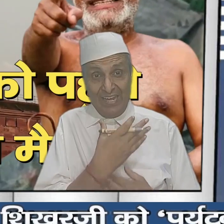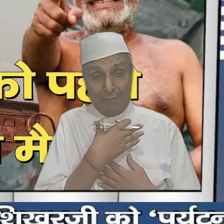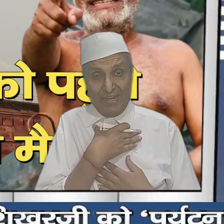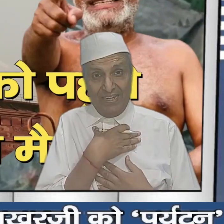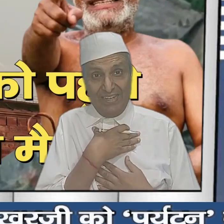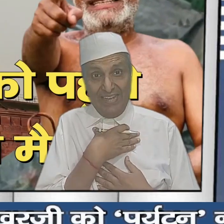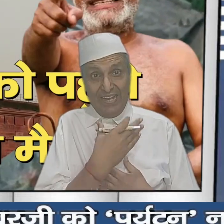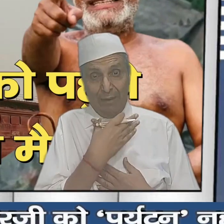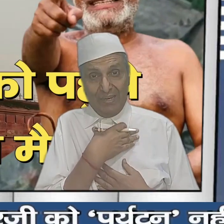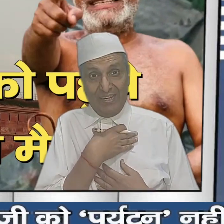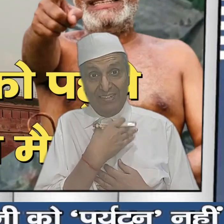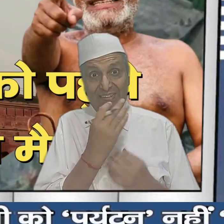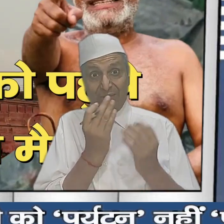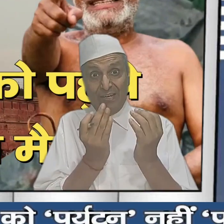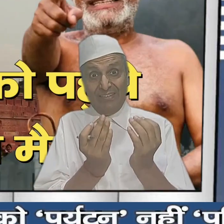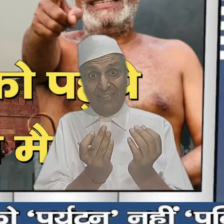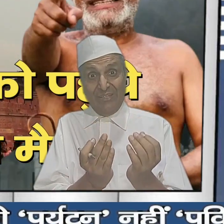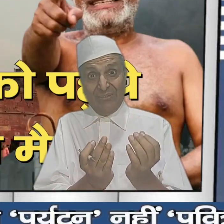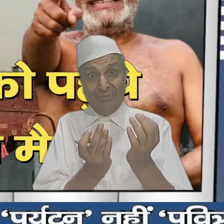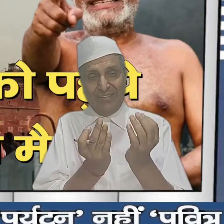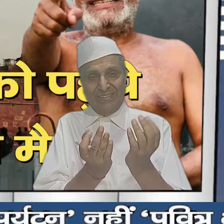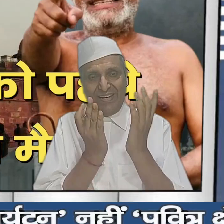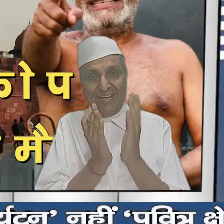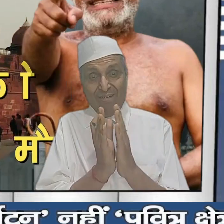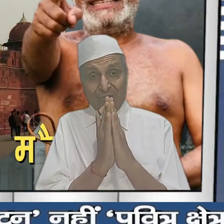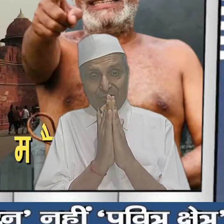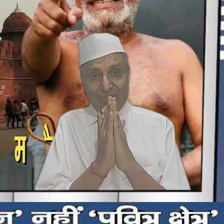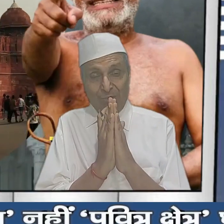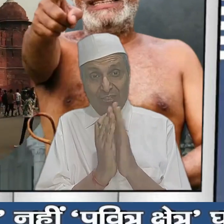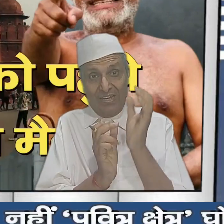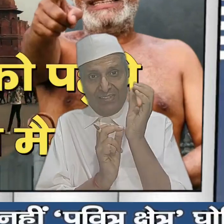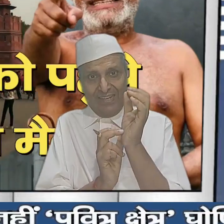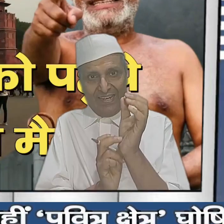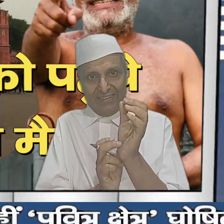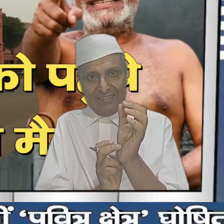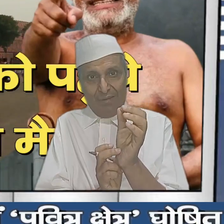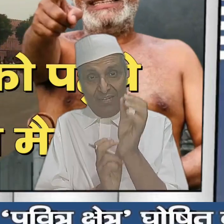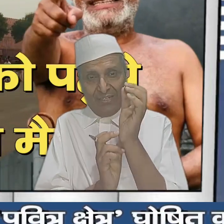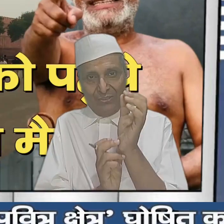तीर्थ है, हमारे लिए ही है, हमारे लिए हमारे तीर्थन गुरु की धरा है। तो सचमुच